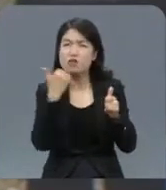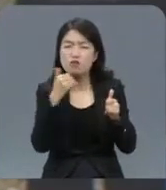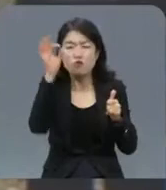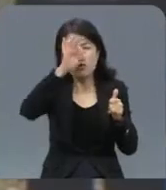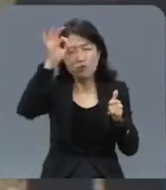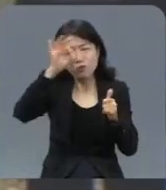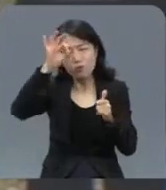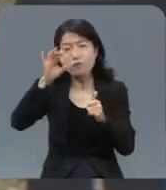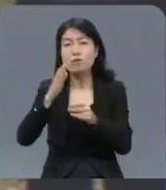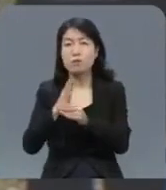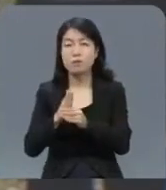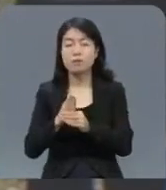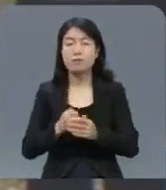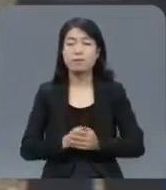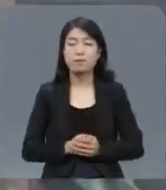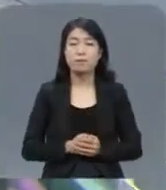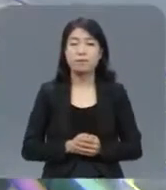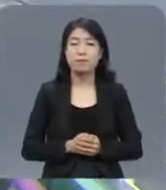보도입니다